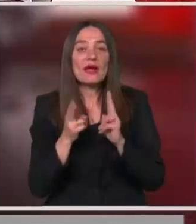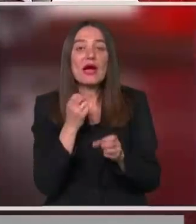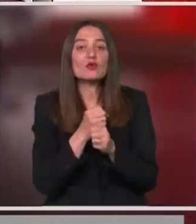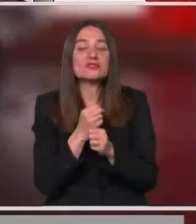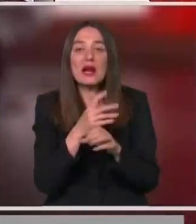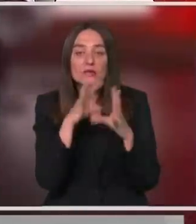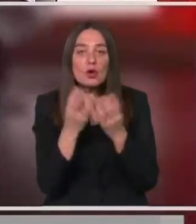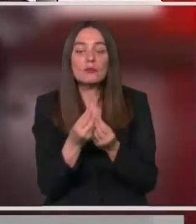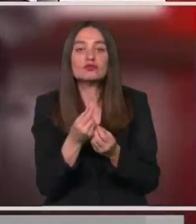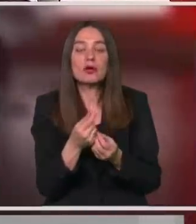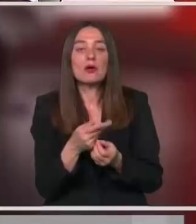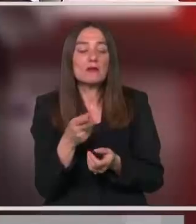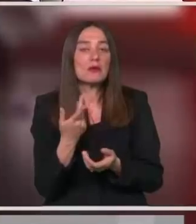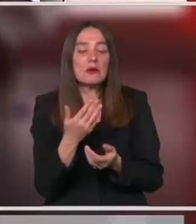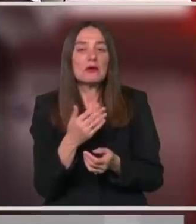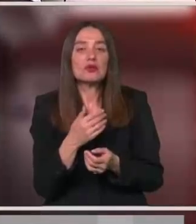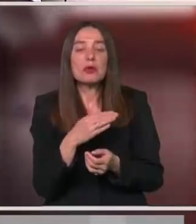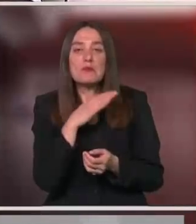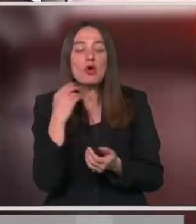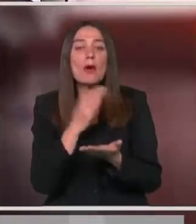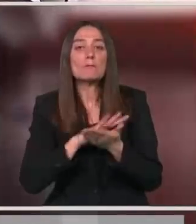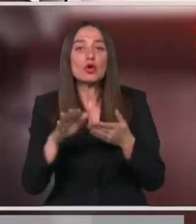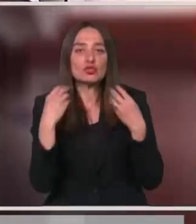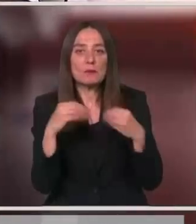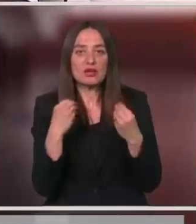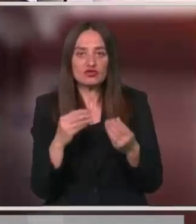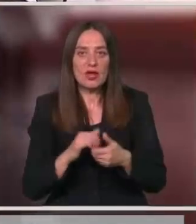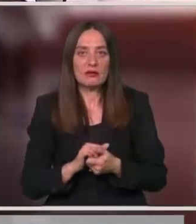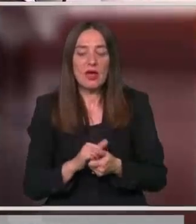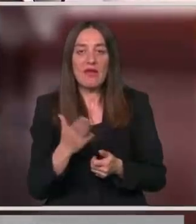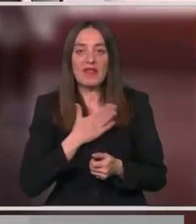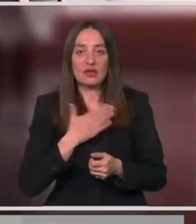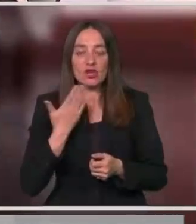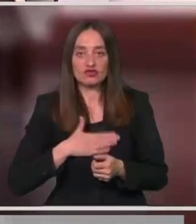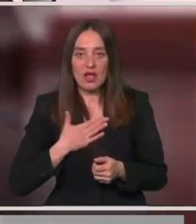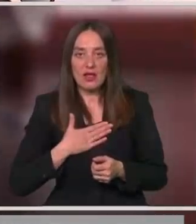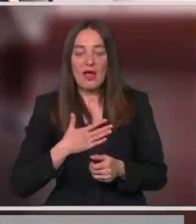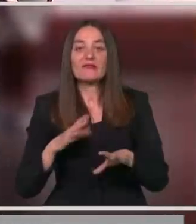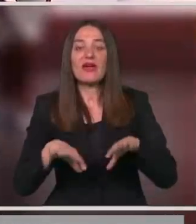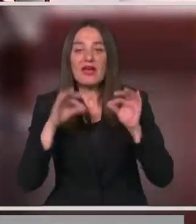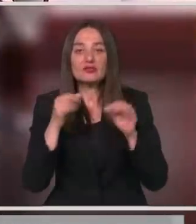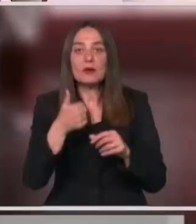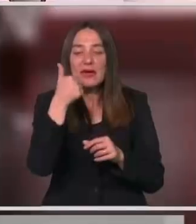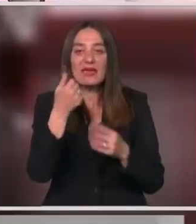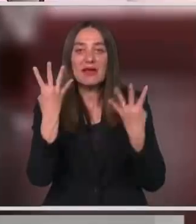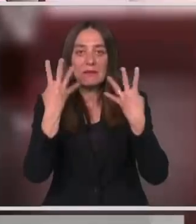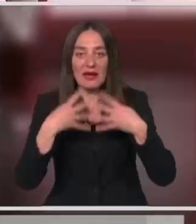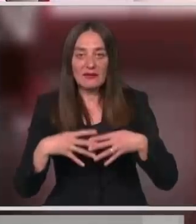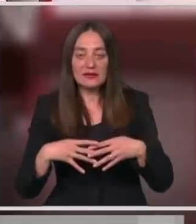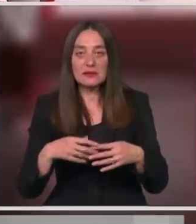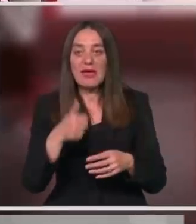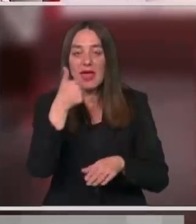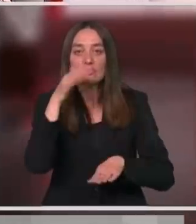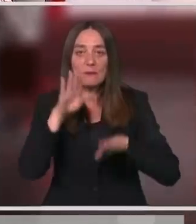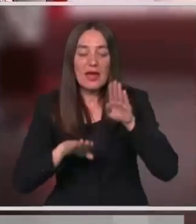uopšte tu projekciju? Vrlo je prosto objašnjenje. Dakle, naša želja je da nađemo jedan mehanizam, jednu